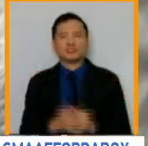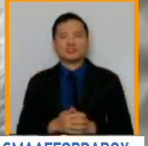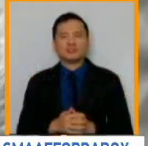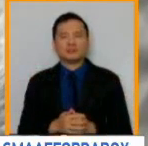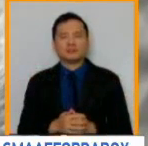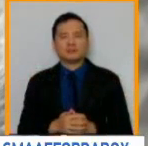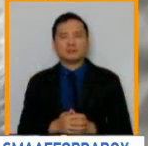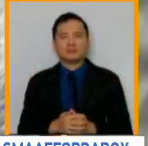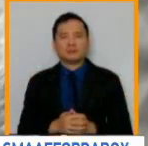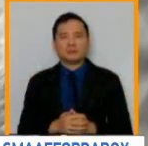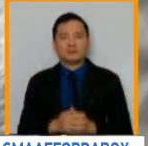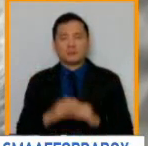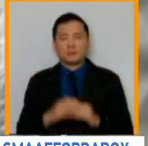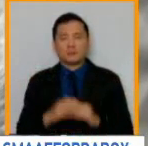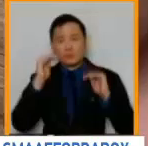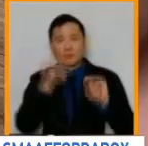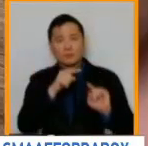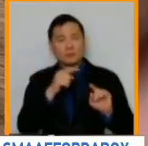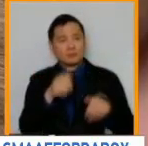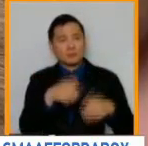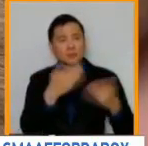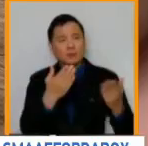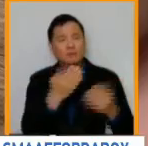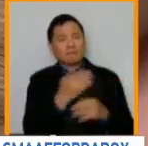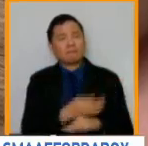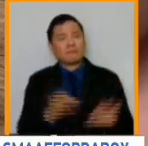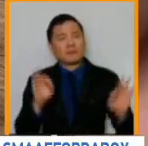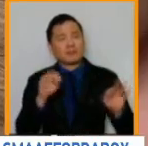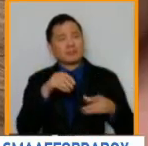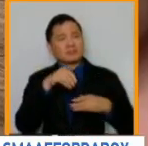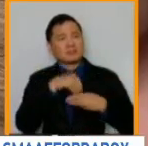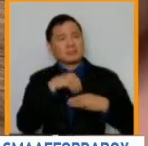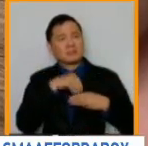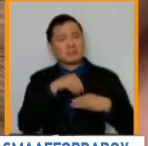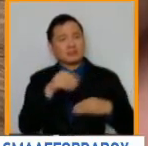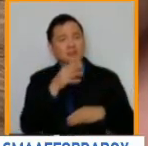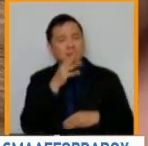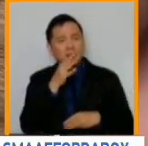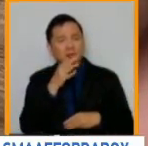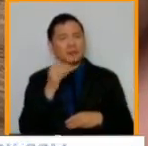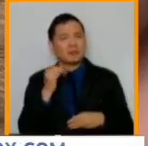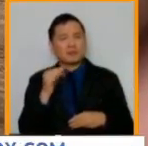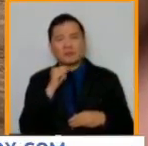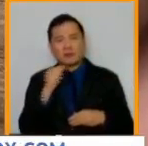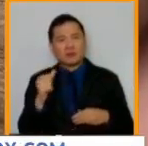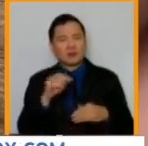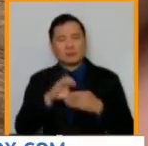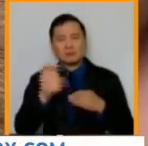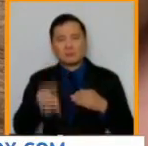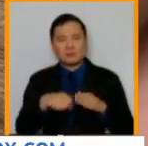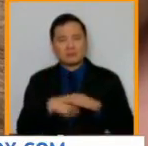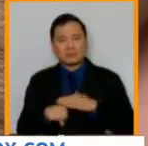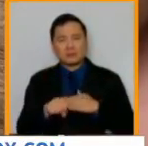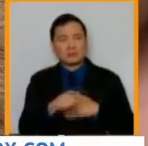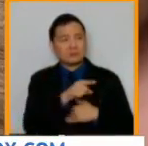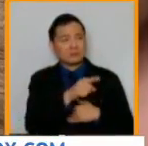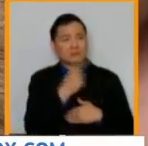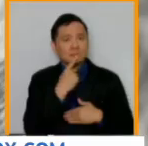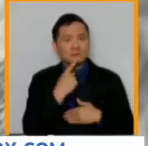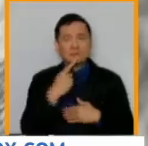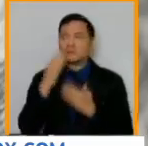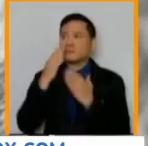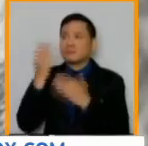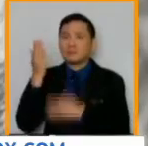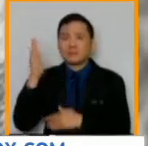mga inang hindi nakaranas na mahagkan ang kanilang anak. Nagpasalamat din si Bettina sa Panginoon dahil sa maigsing panahon ay nakaranas sila ng